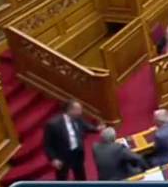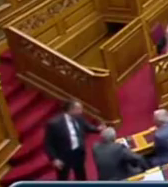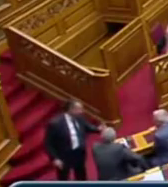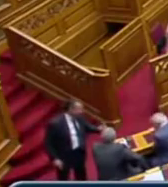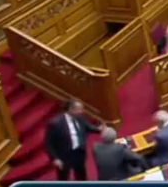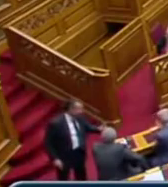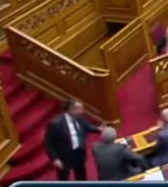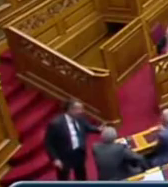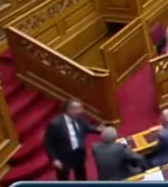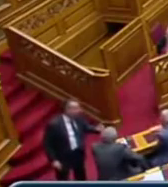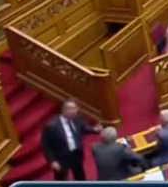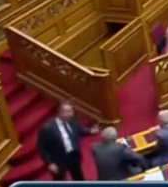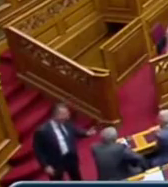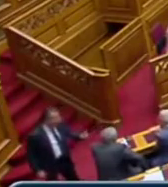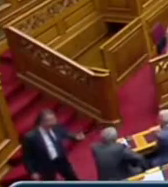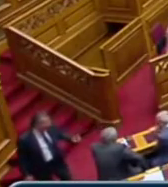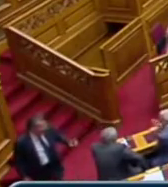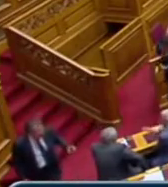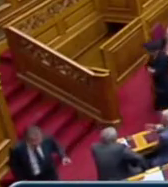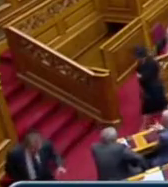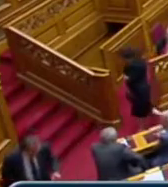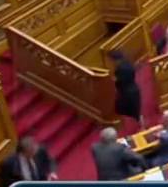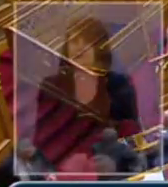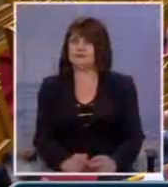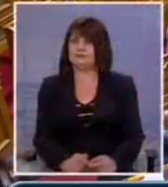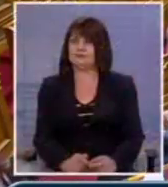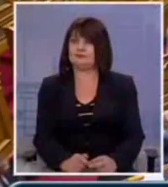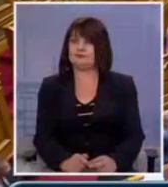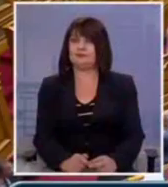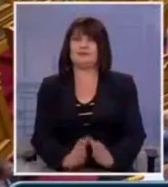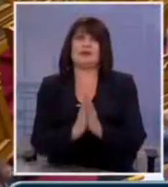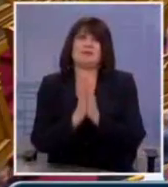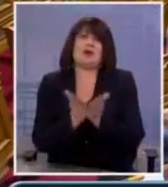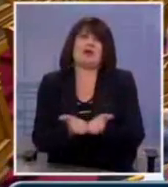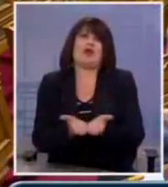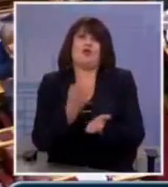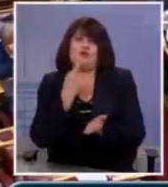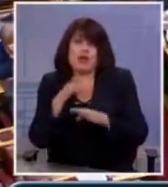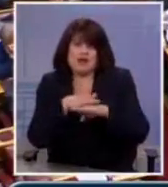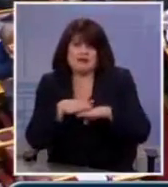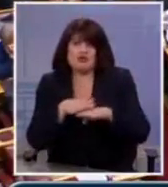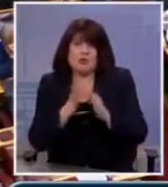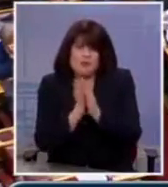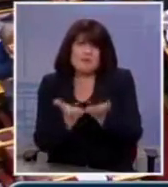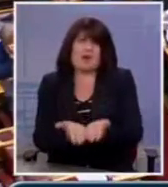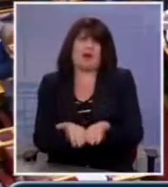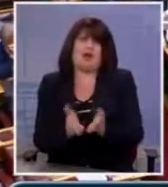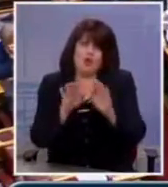Κύριε Μαντά, δεν ανακαλεί. Παρακαλώ, κύριε Μαντά. Κύριε Μαντά, ύστερα. Παρακαλώ πολύ.